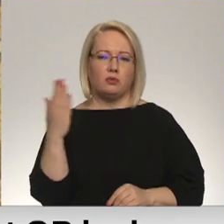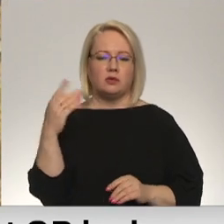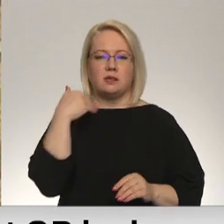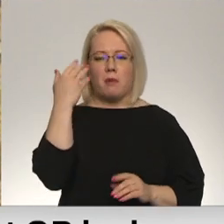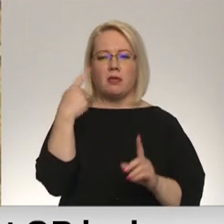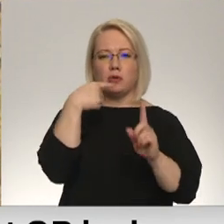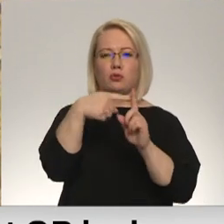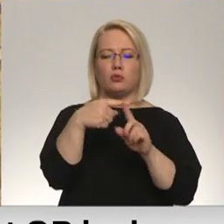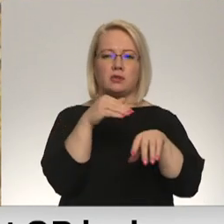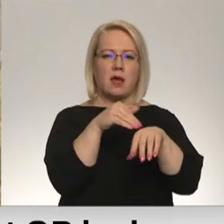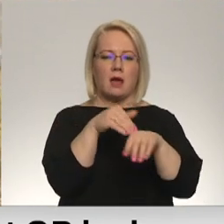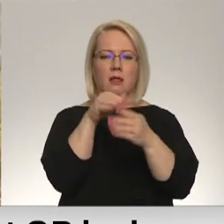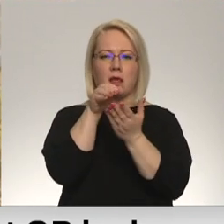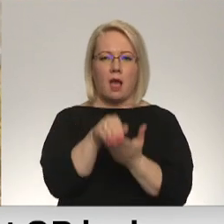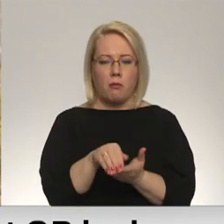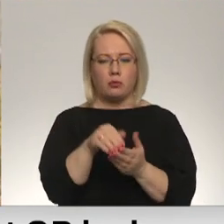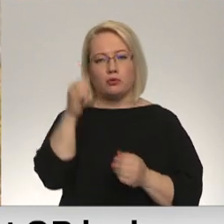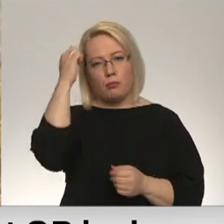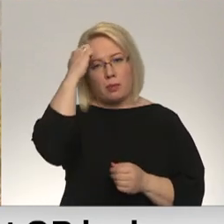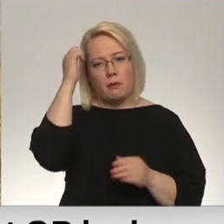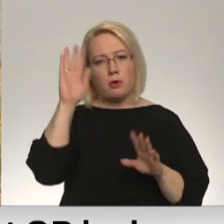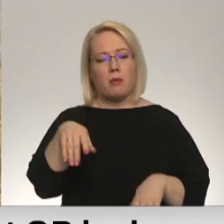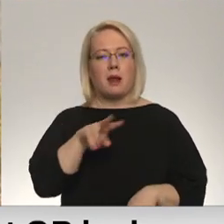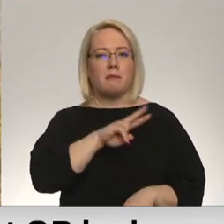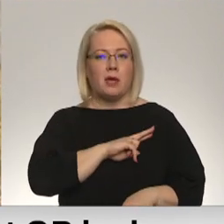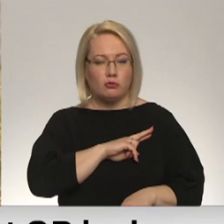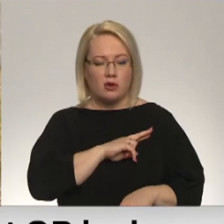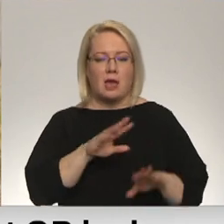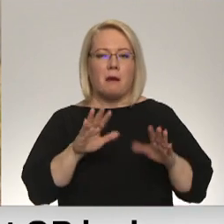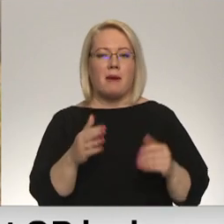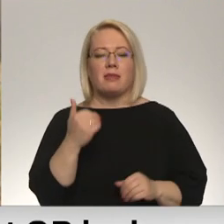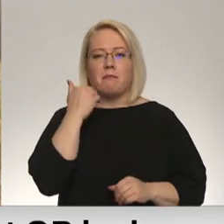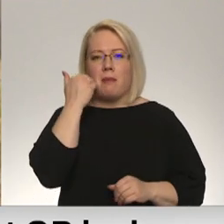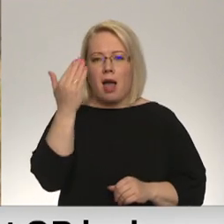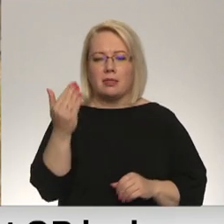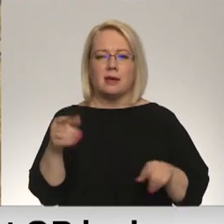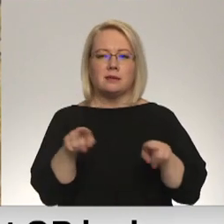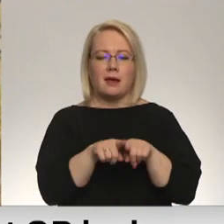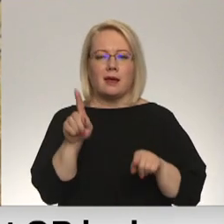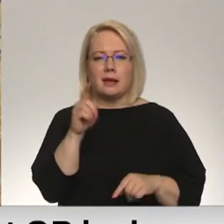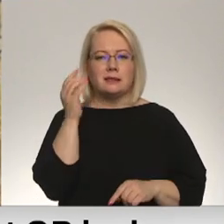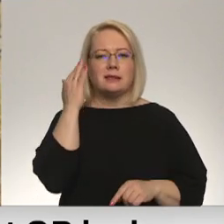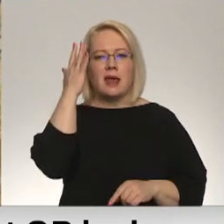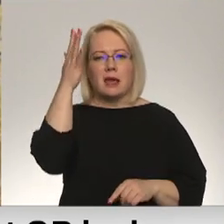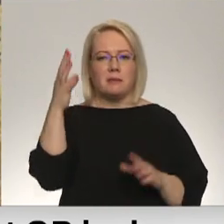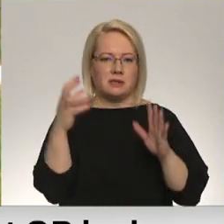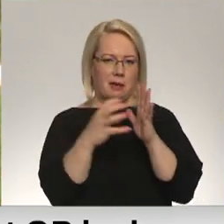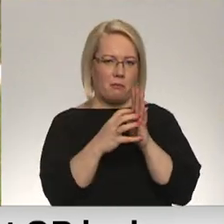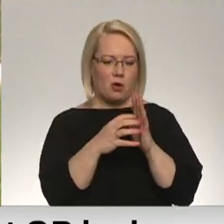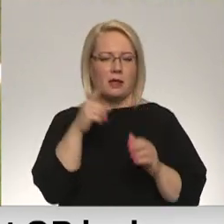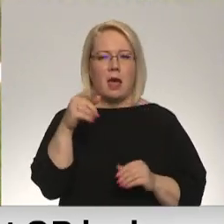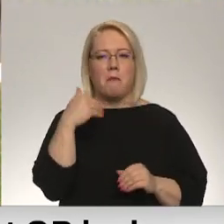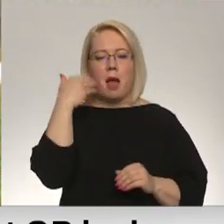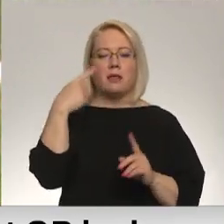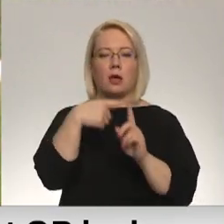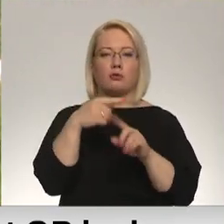protams, kapus un piemiņu par mirušiem, bet no otras puses tas baltais ir arī cerības simbols. Tie baltie krusti